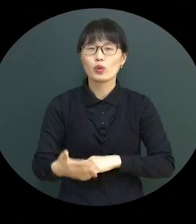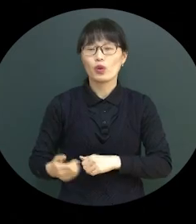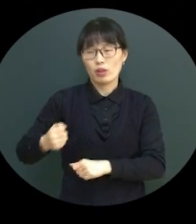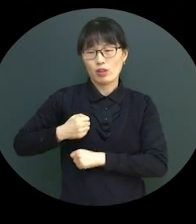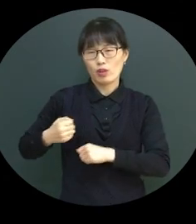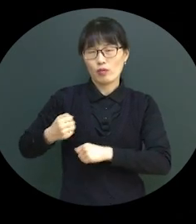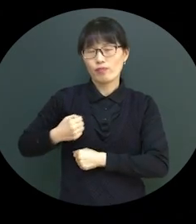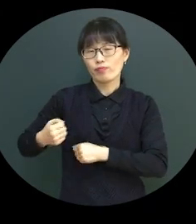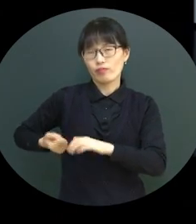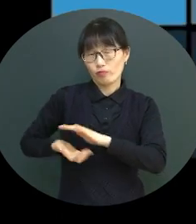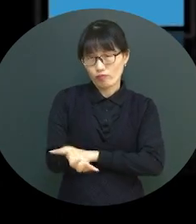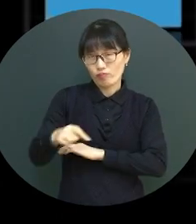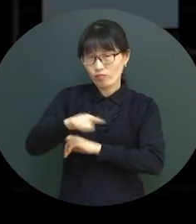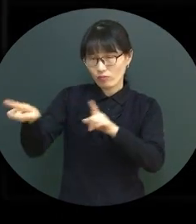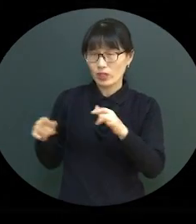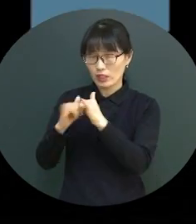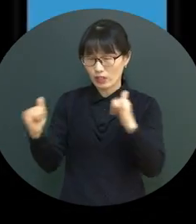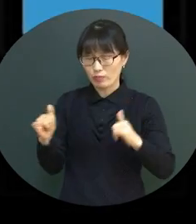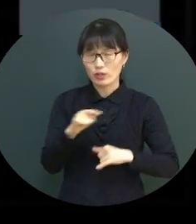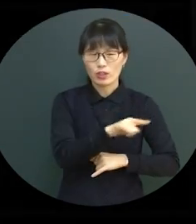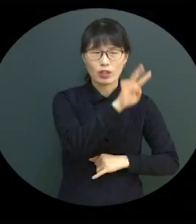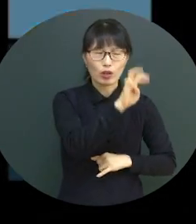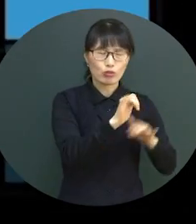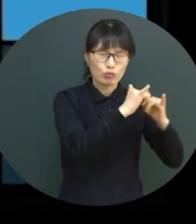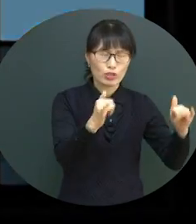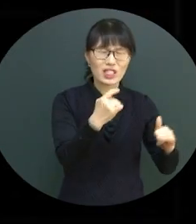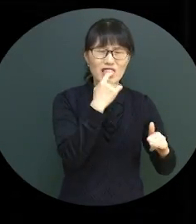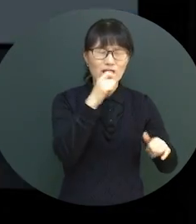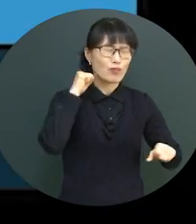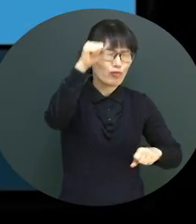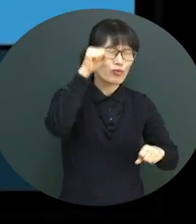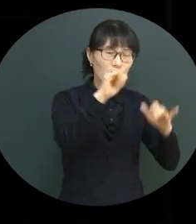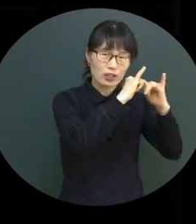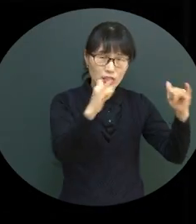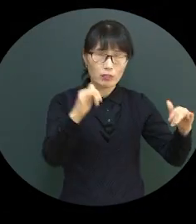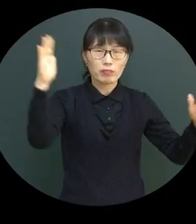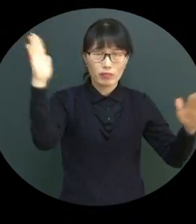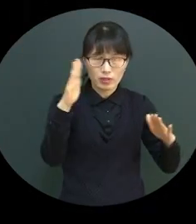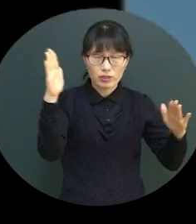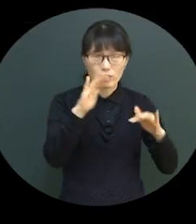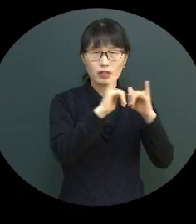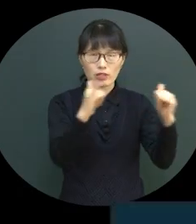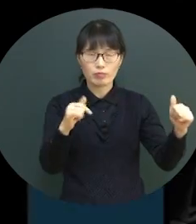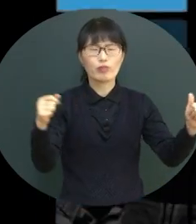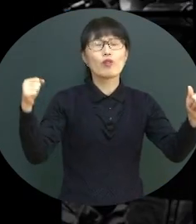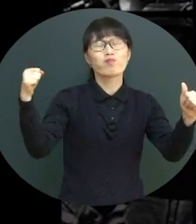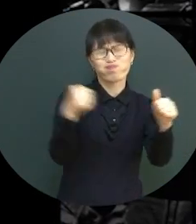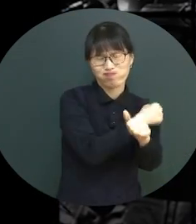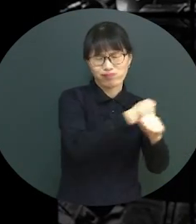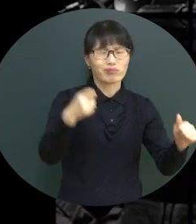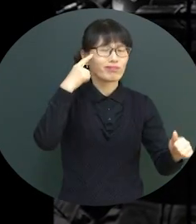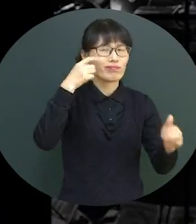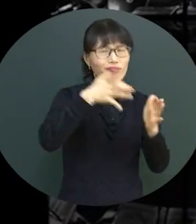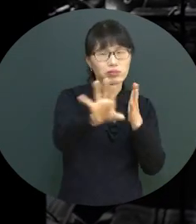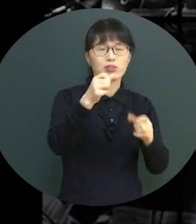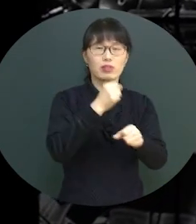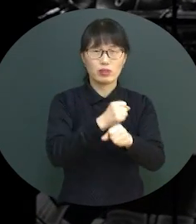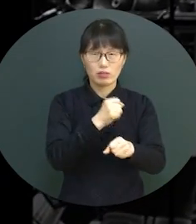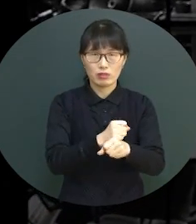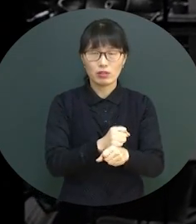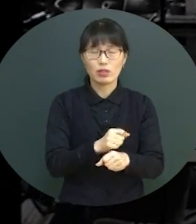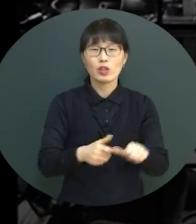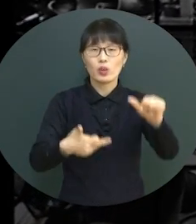계엄군은 민주화를 요구하는 광주의 시민, 학생들을 무차별적으로 폭행하였습니다.